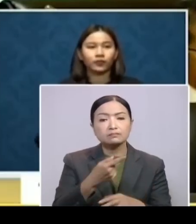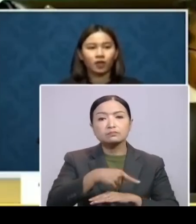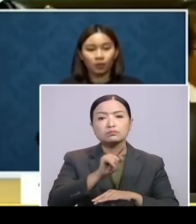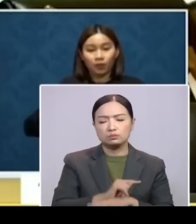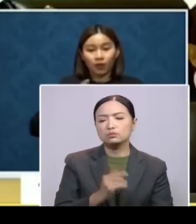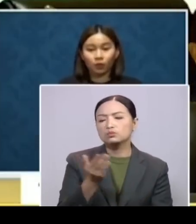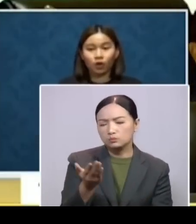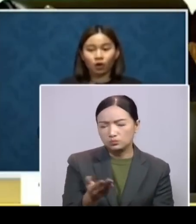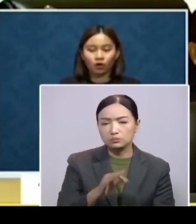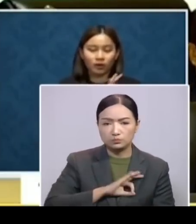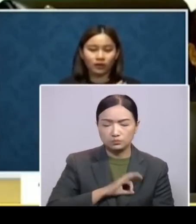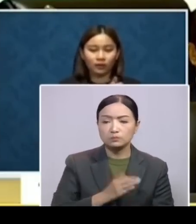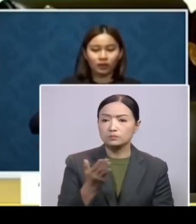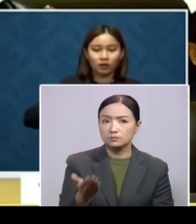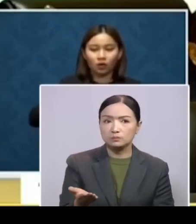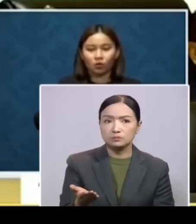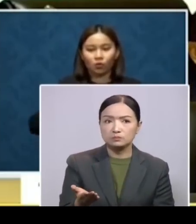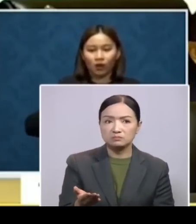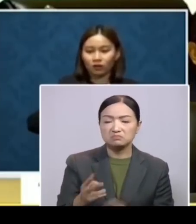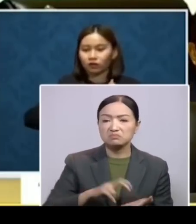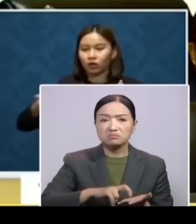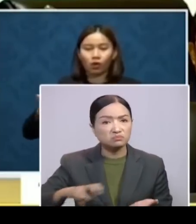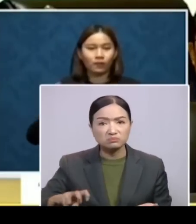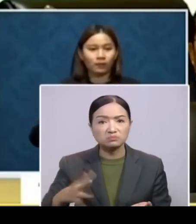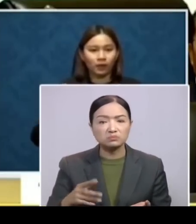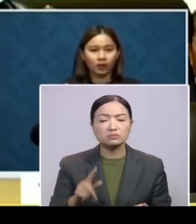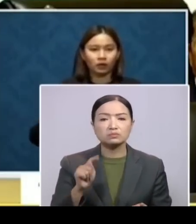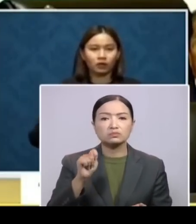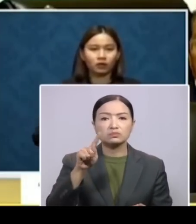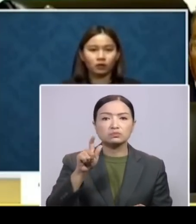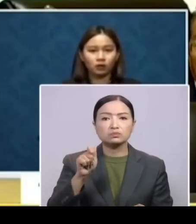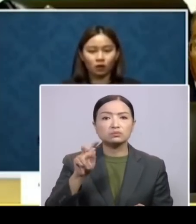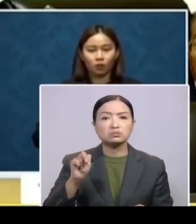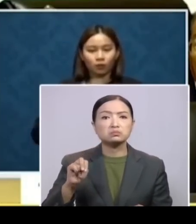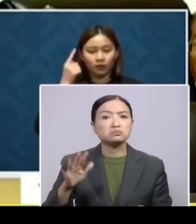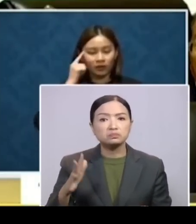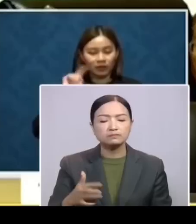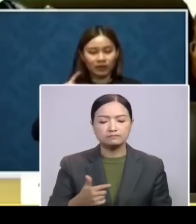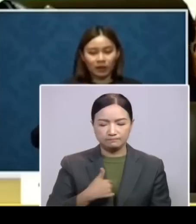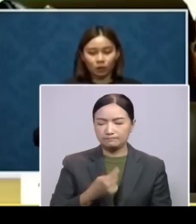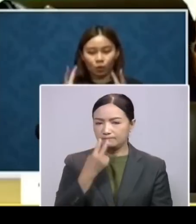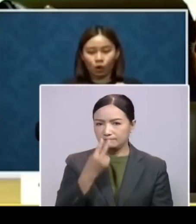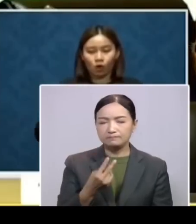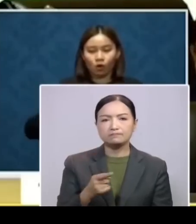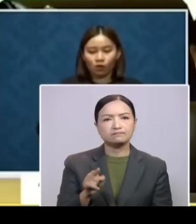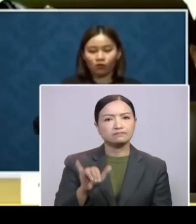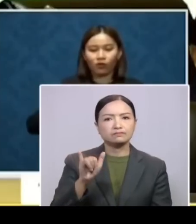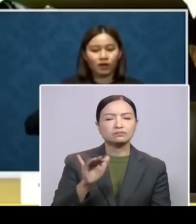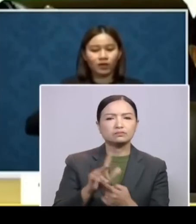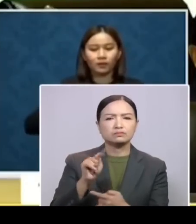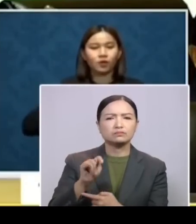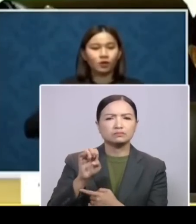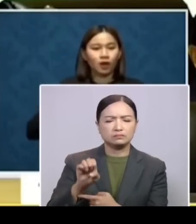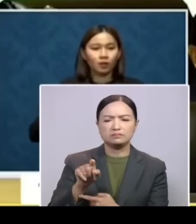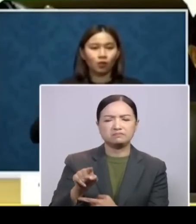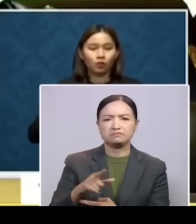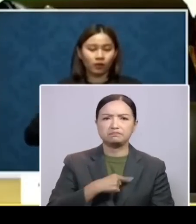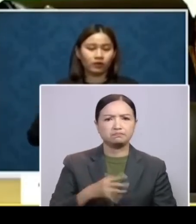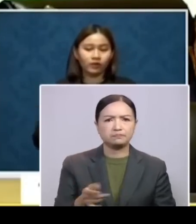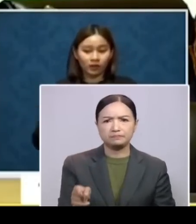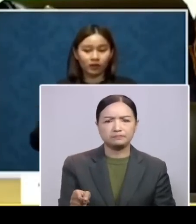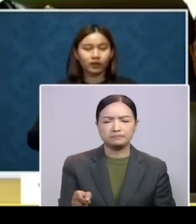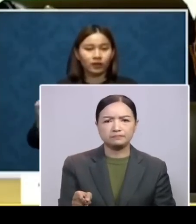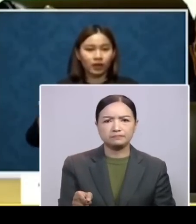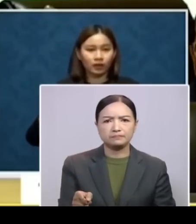ขอร้องแล้วครับสมาชิกท่านก็ไม่ขอถอนญัตติดังนั้นเนี่ยผมเห็นว่าญัตติดังกล่าวนั้นไม่ชอบผมจึงขอเสนอญัต